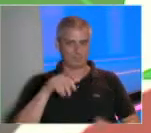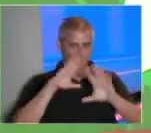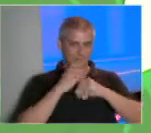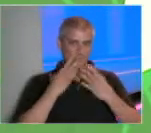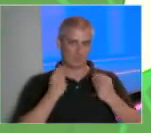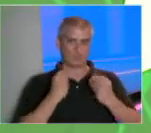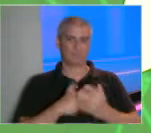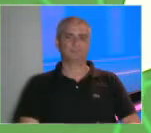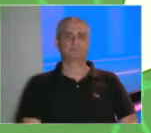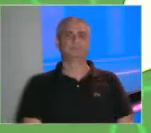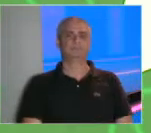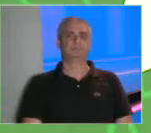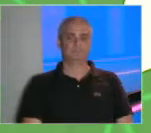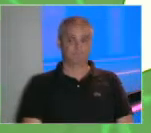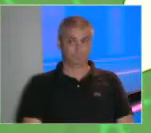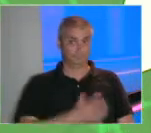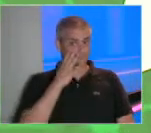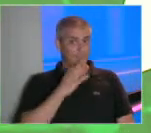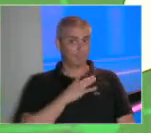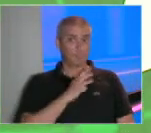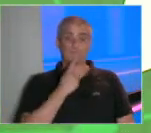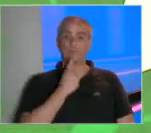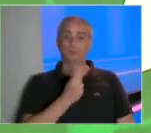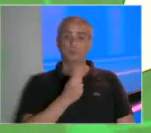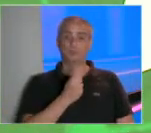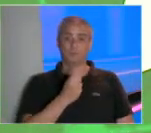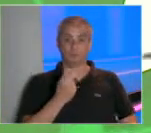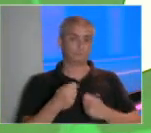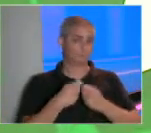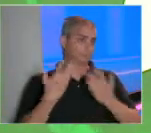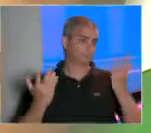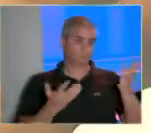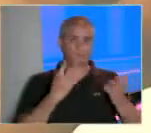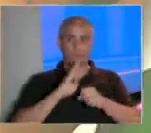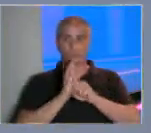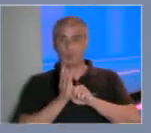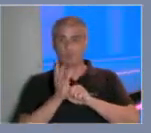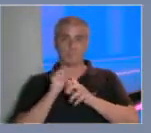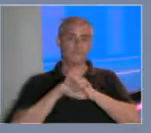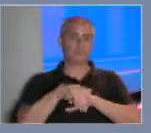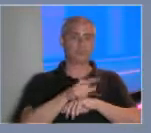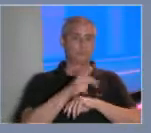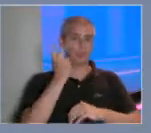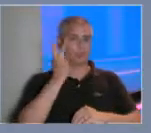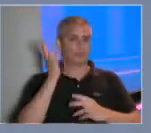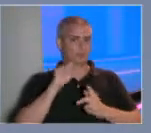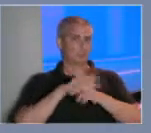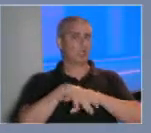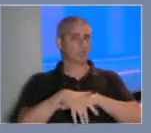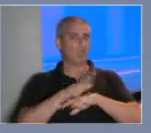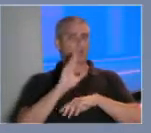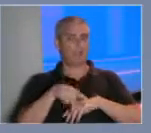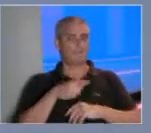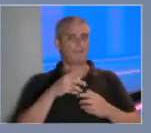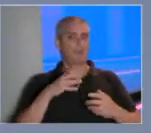תודה. לילה טוב לכולם. טוב, שימו לב לדברים שאומר, אפרופו, אתם יודעים, קורונה והשלכותיה, אז כמובן שיש השלכה גם